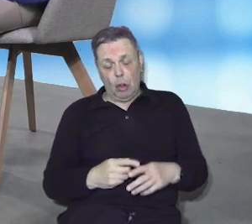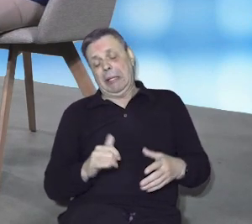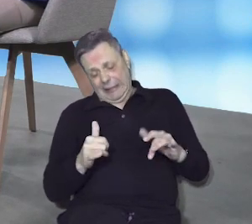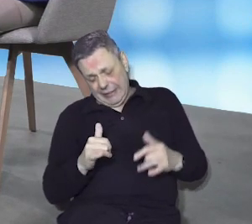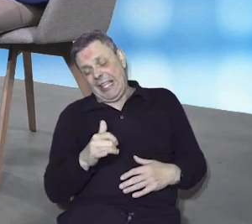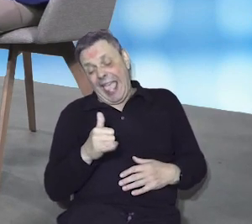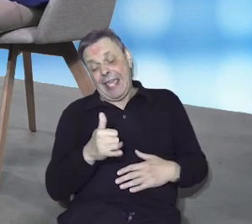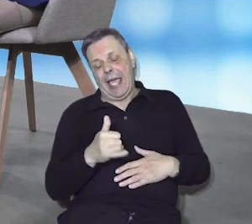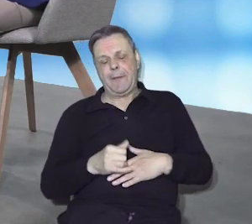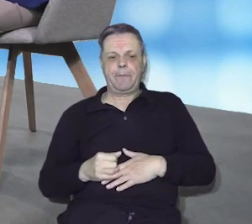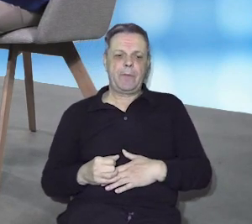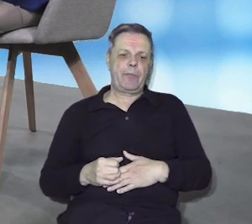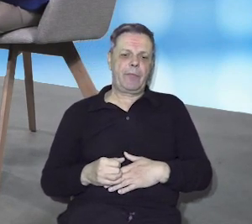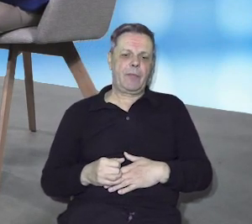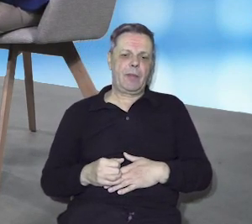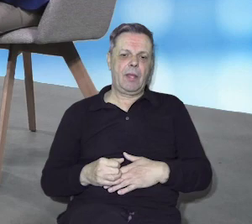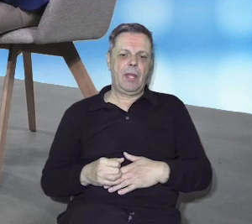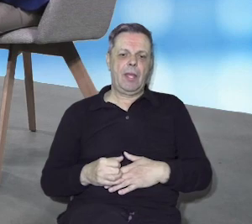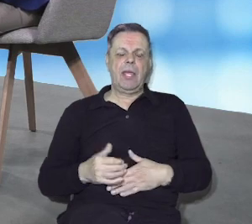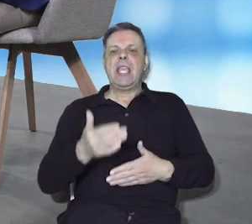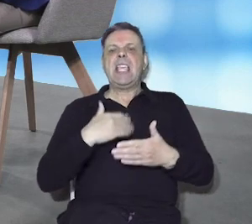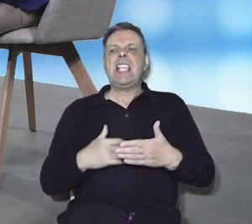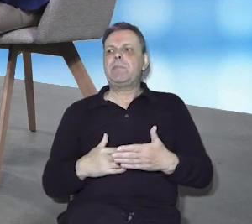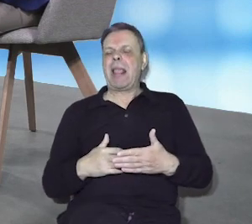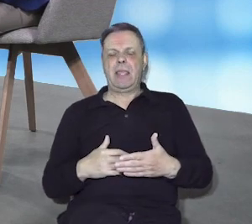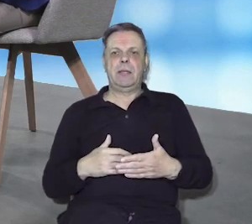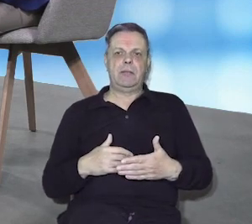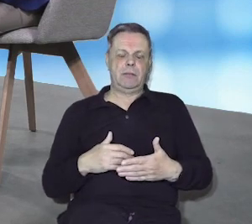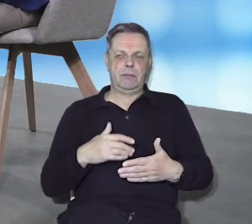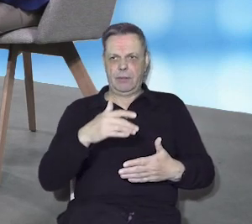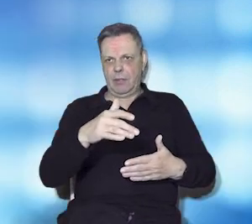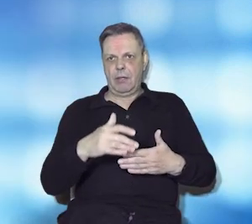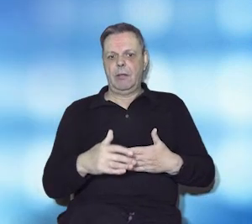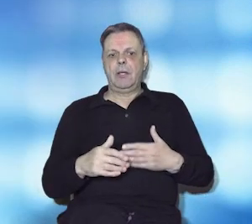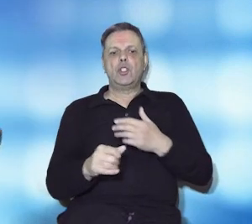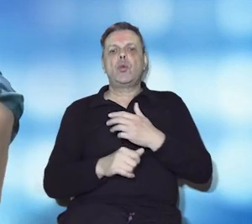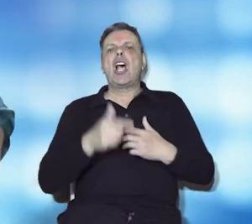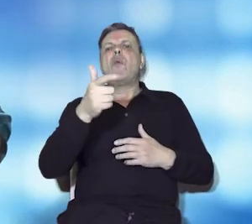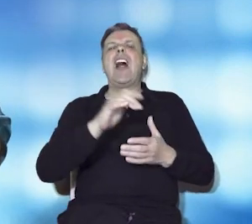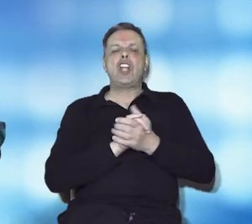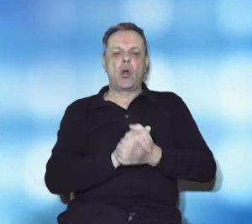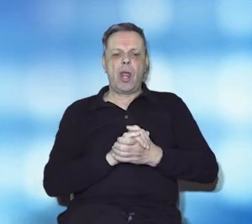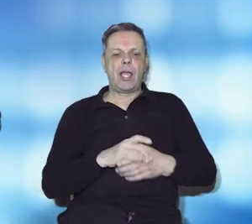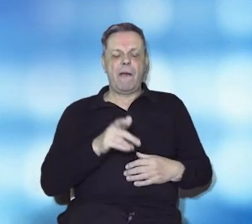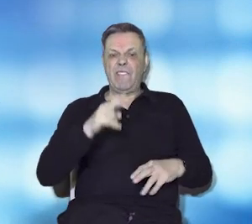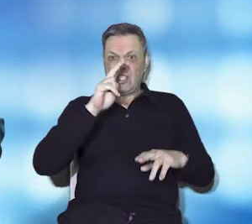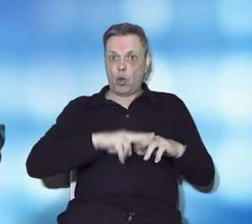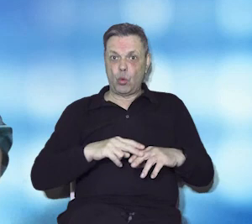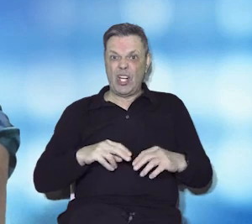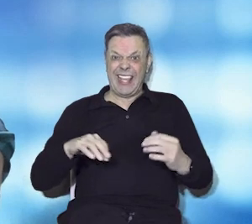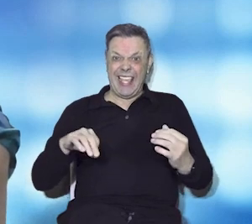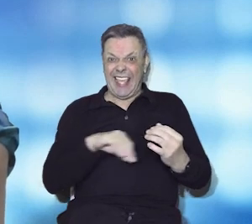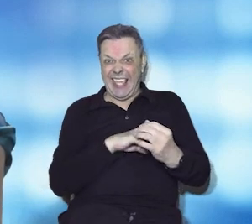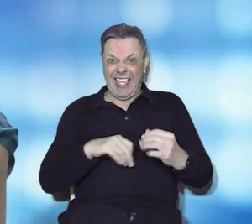emisiju. Ispred studija čekaju vaše kolege. Tako je, još su dva kolega. Znači, odlučili ste svirat? Da,